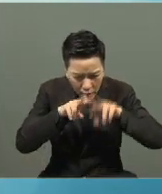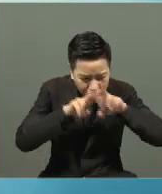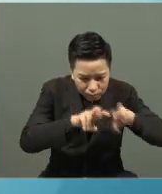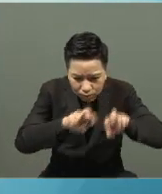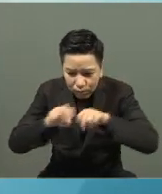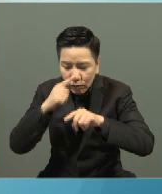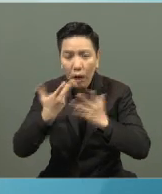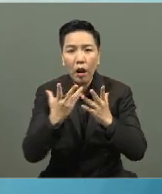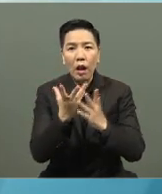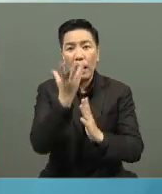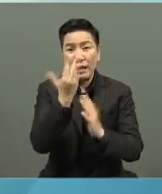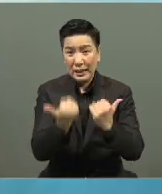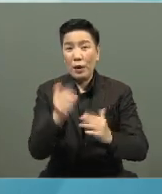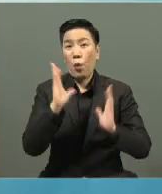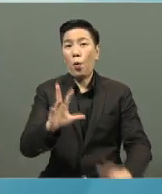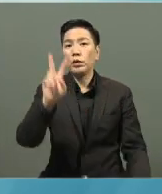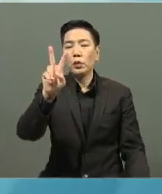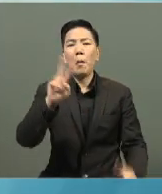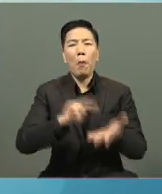ขวบนะครับที่แถลงไปเมื่อวานนี้เองนะครับมาตรวจเจอตรงนี้นะครับก็ดูเหมือนอาการยังไม่มากอะไรเท่าไหร่นักนะครับนี่ก็คือความสามารถในการพยายามที่จะหาตรวจให้เจอถือว่าตัวเลข2